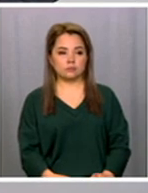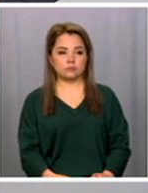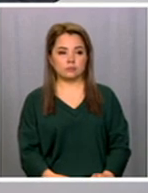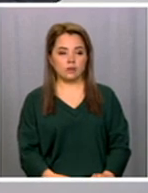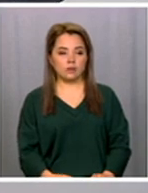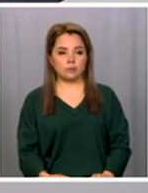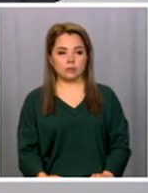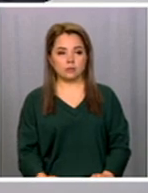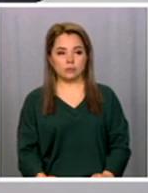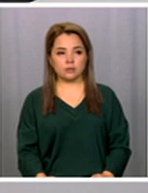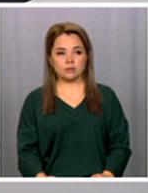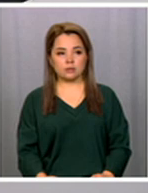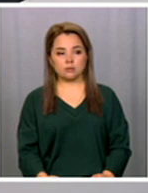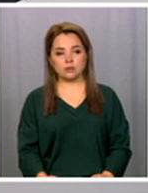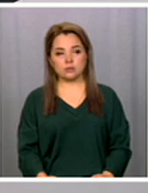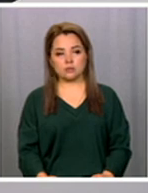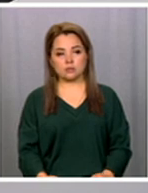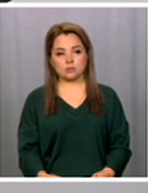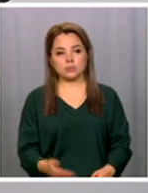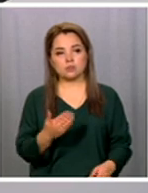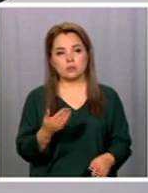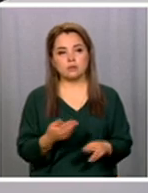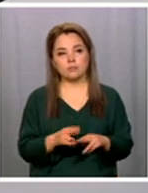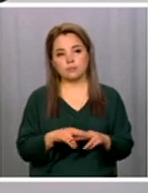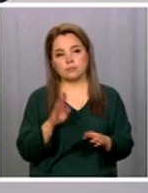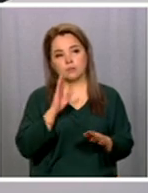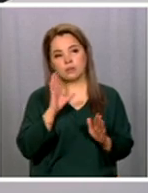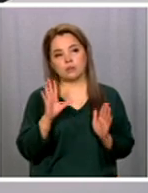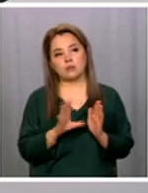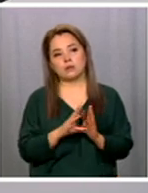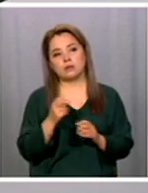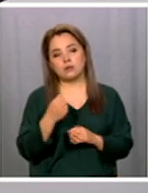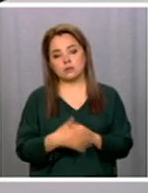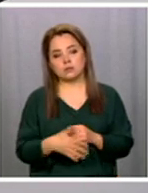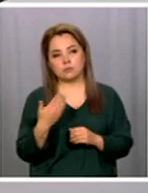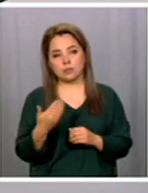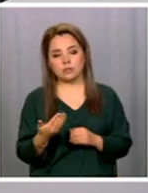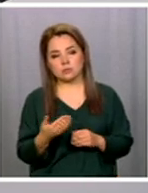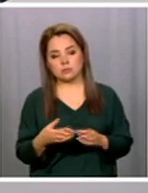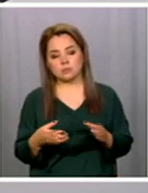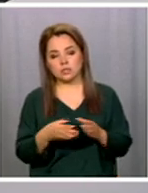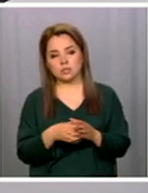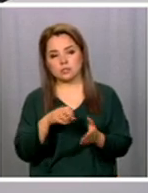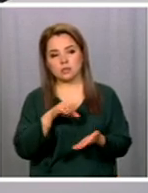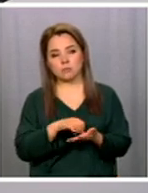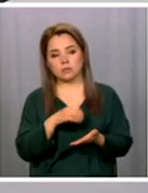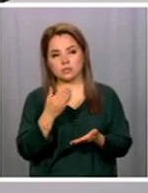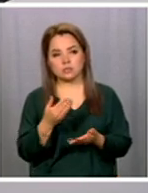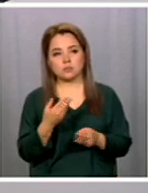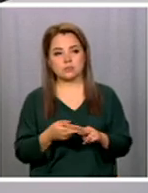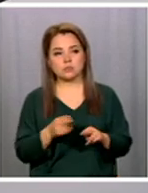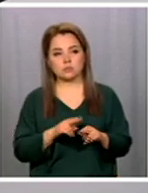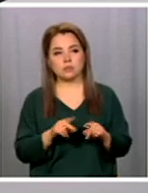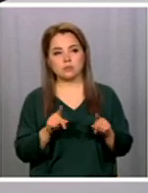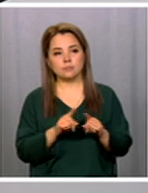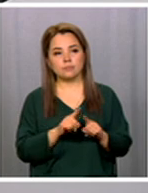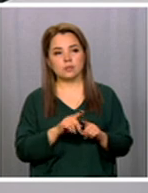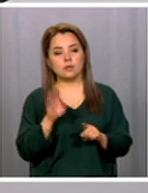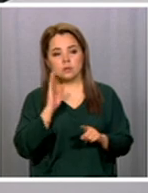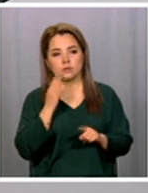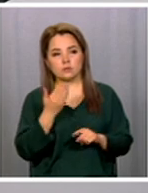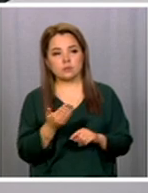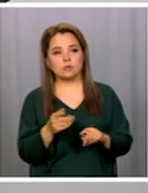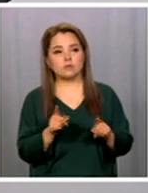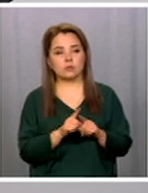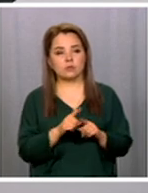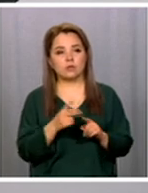Келесі есеп, балалар, су электр станциясында, яғни қысқаша түрде CS деп жазуымызға болады. Су